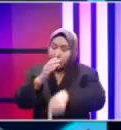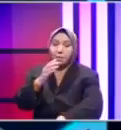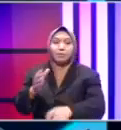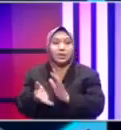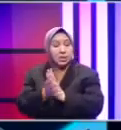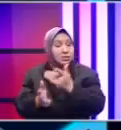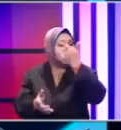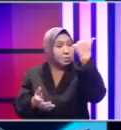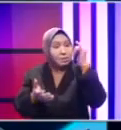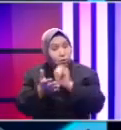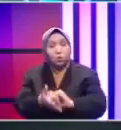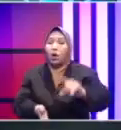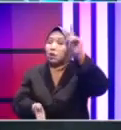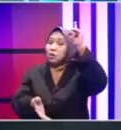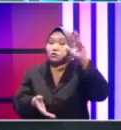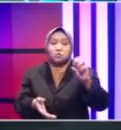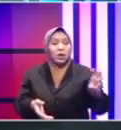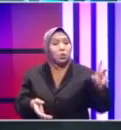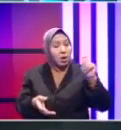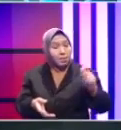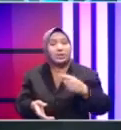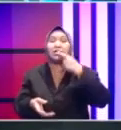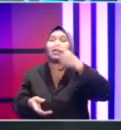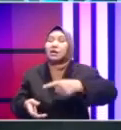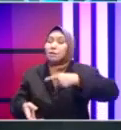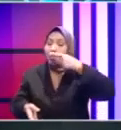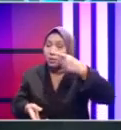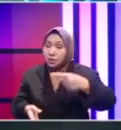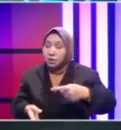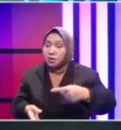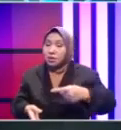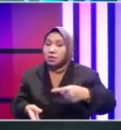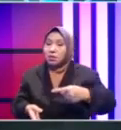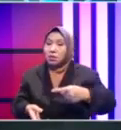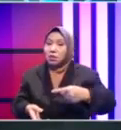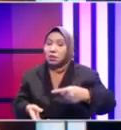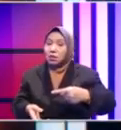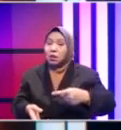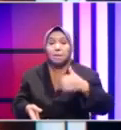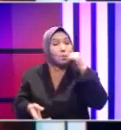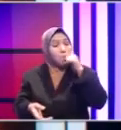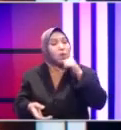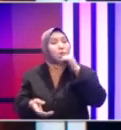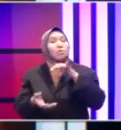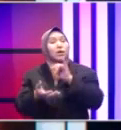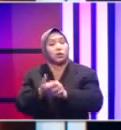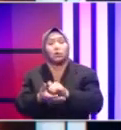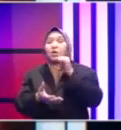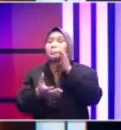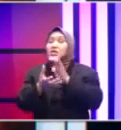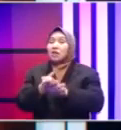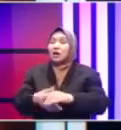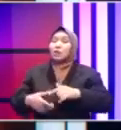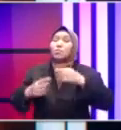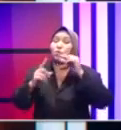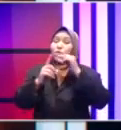karena itu Allah subhanahuwata'ala menyebut mahona ummahat Hip perempuan-perempuan itu isi-isi yang kamu